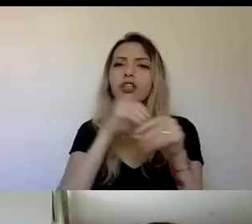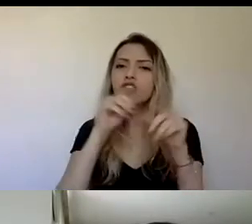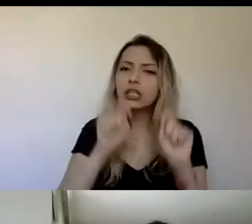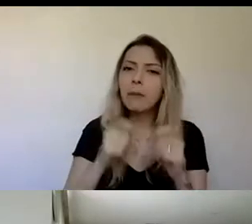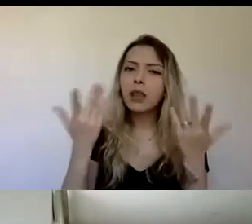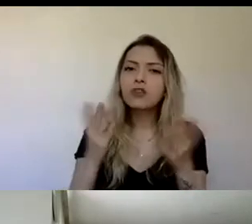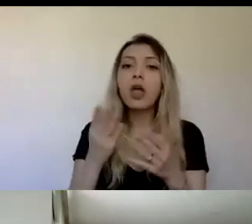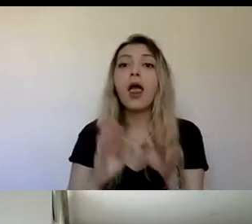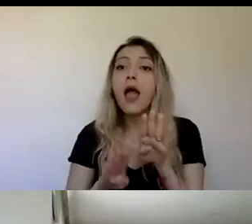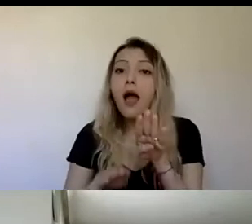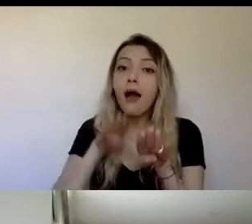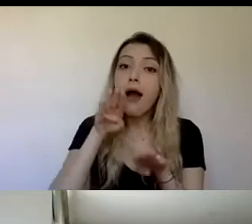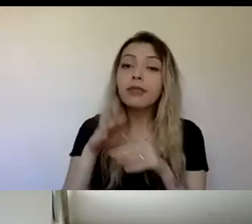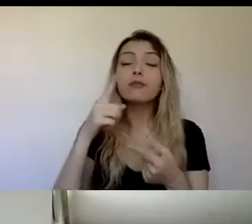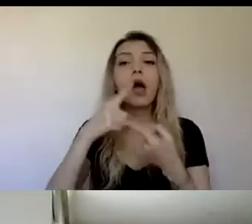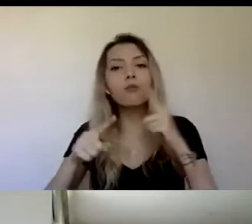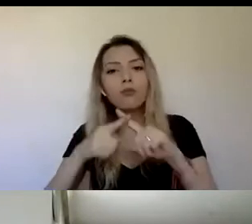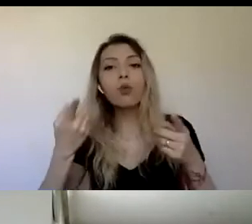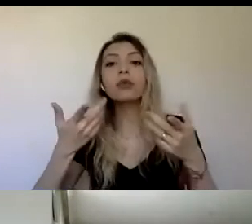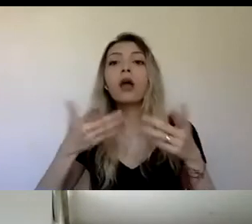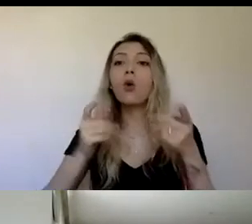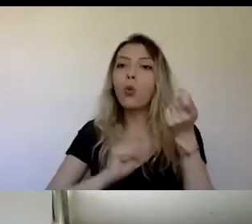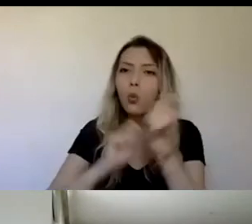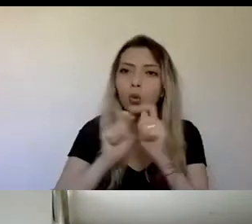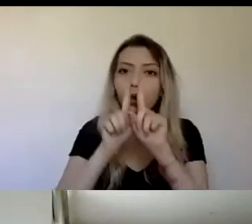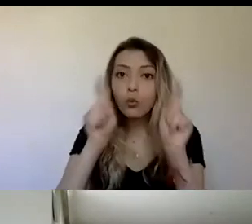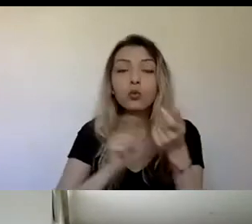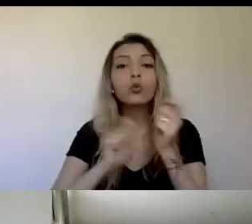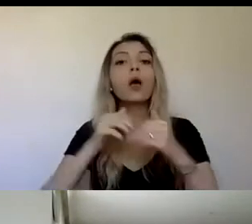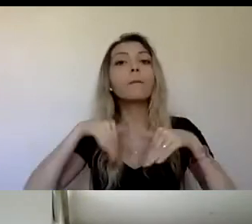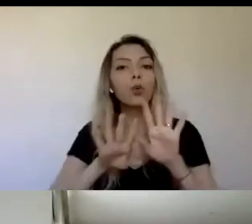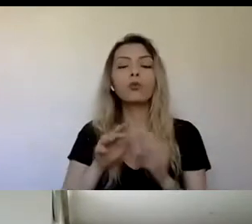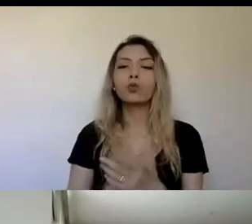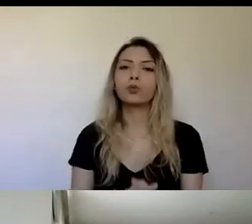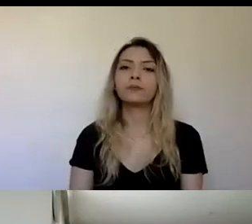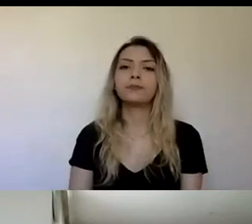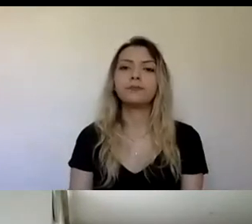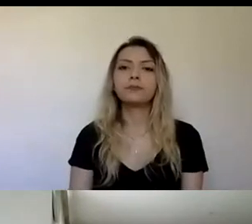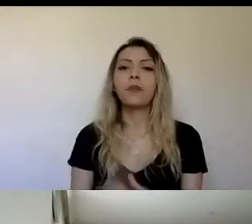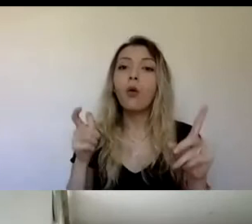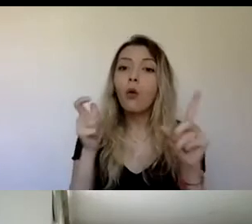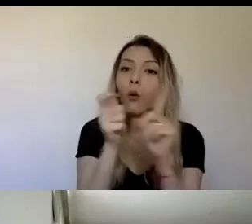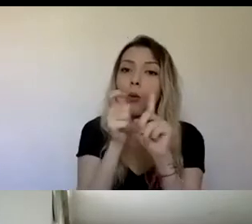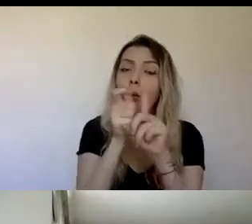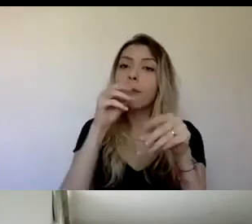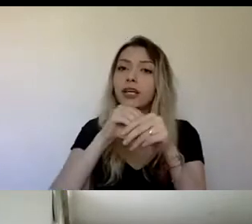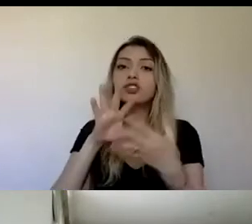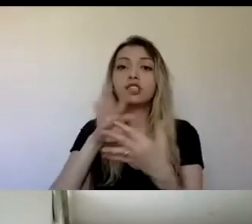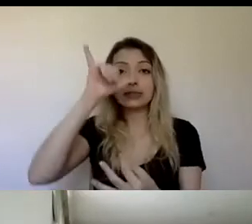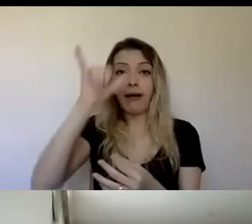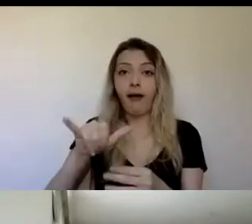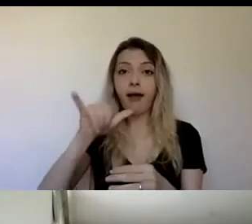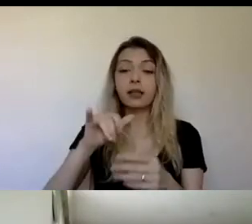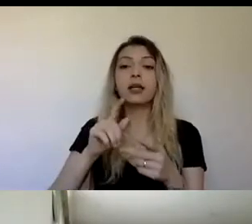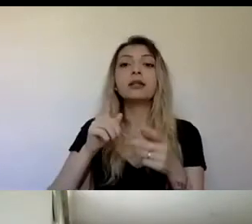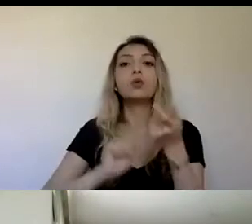çözümler gerçekleşiyor mu, gerçekleşmiyor mu? Önlemler insan haklarının uygulanması için en kısa sürede